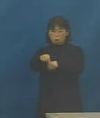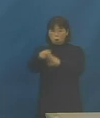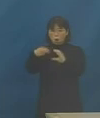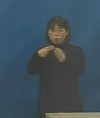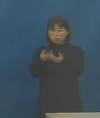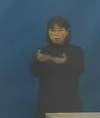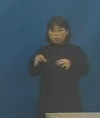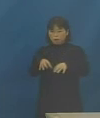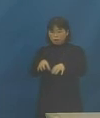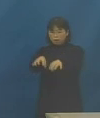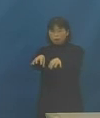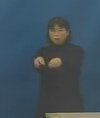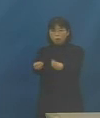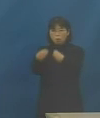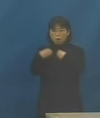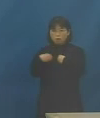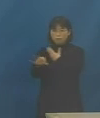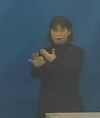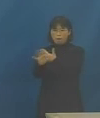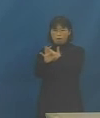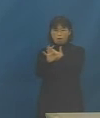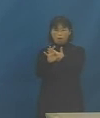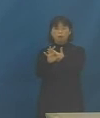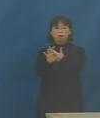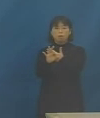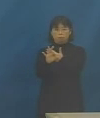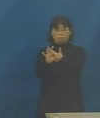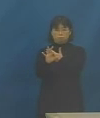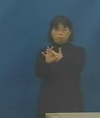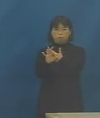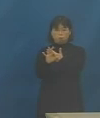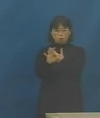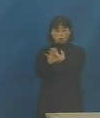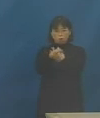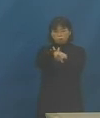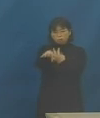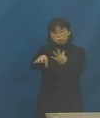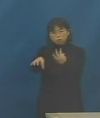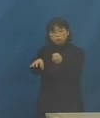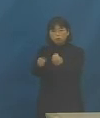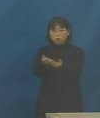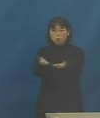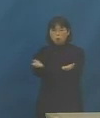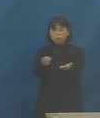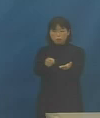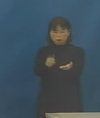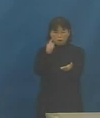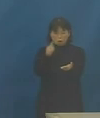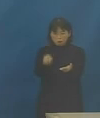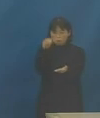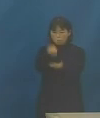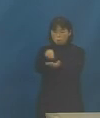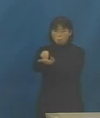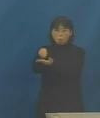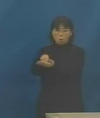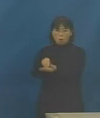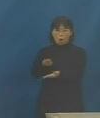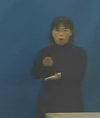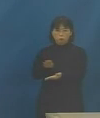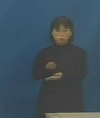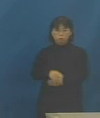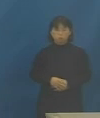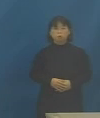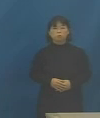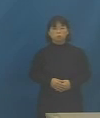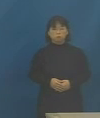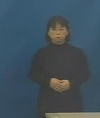とでの感染例というものも複数のお店で見られるような状況があります